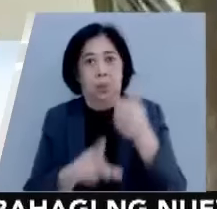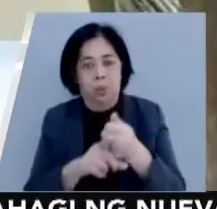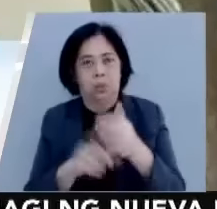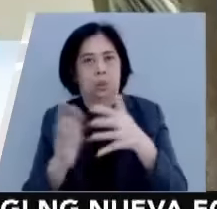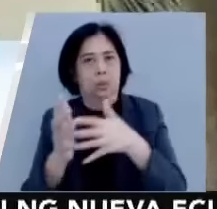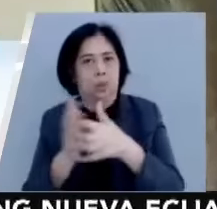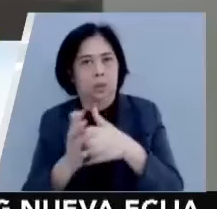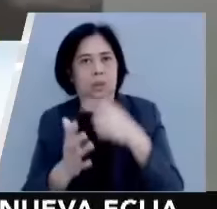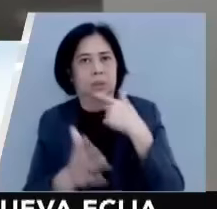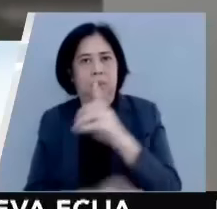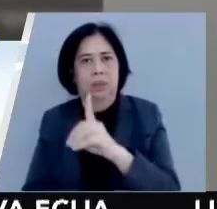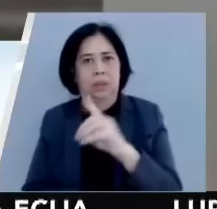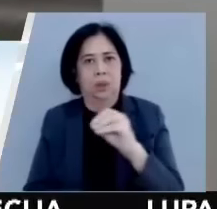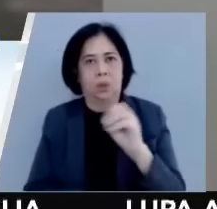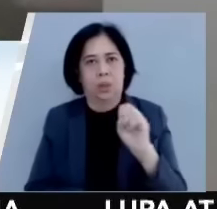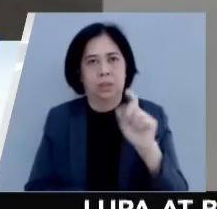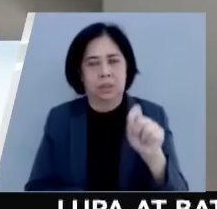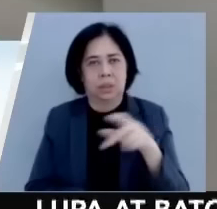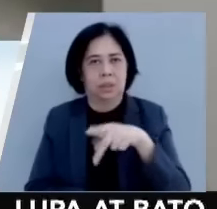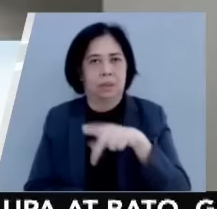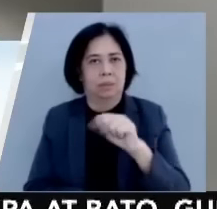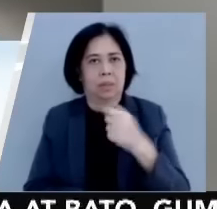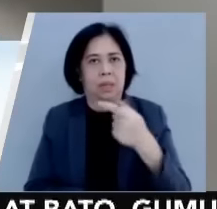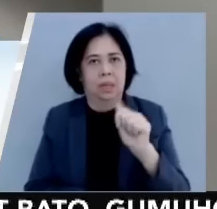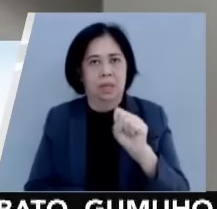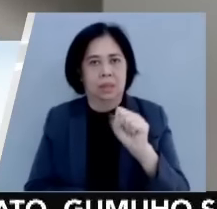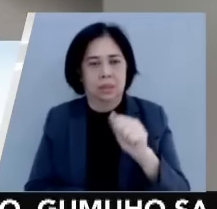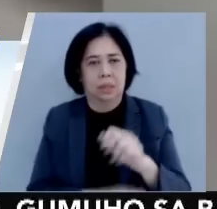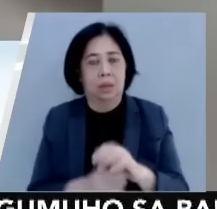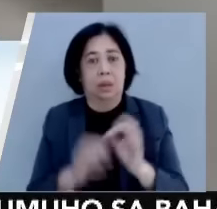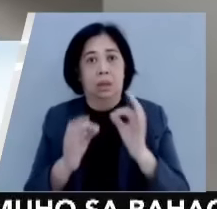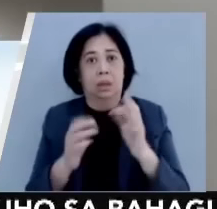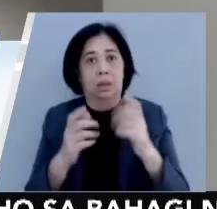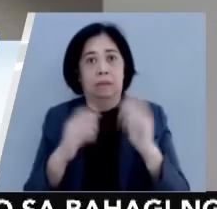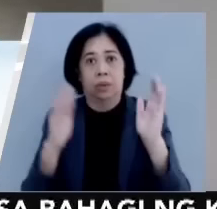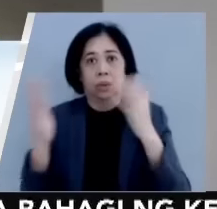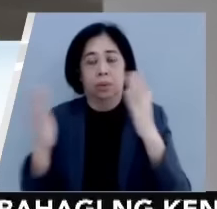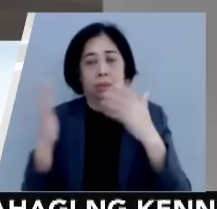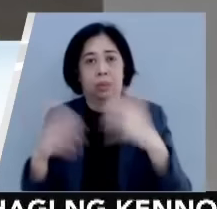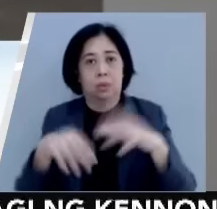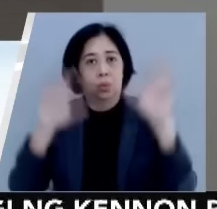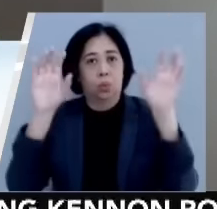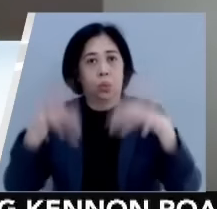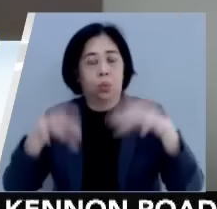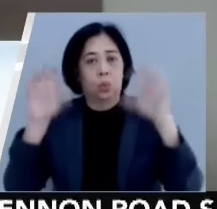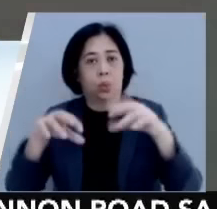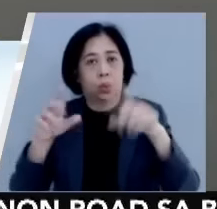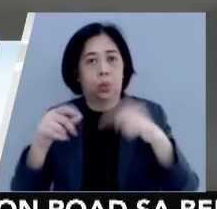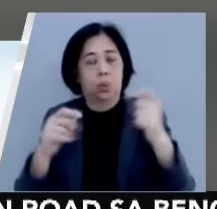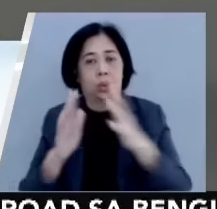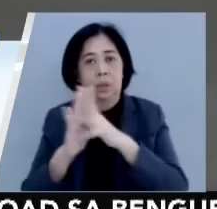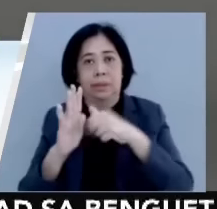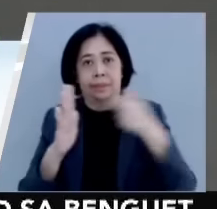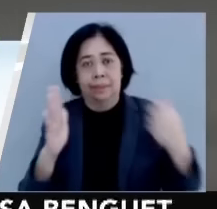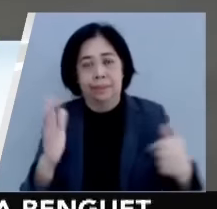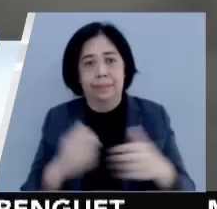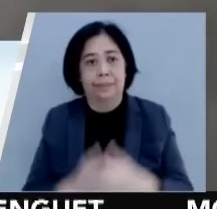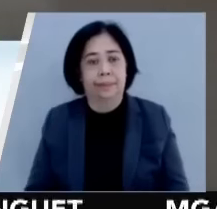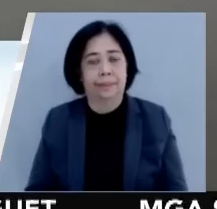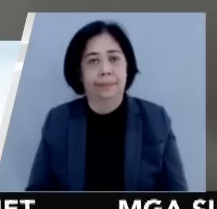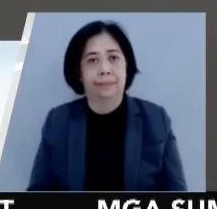DOST Pag-asa. Lalo kung ikukumpara sa ibinuhos nitong lakas sa Catanduanes at